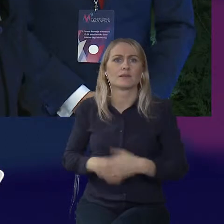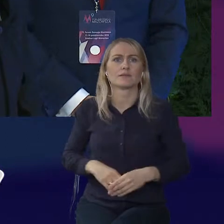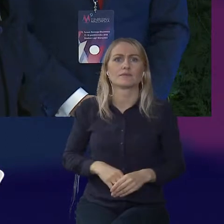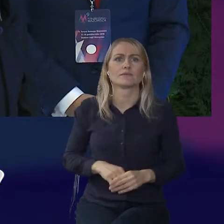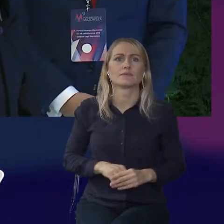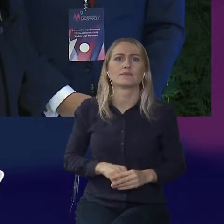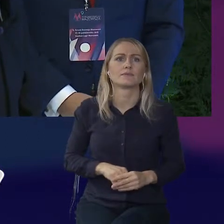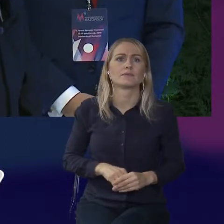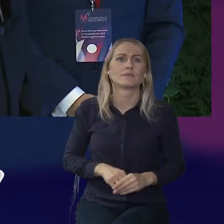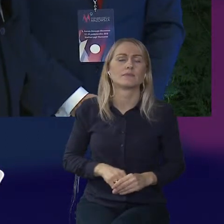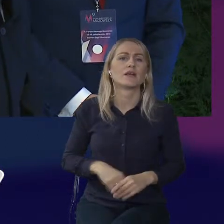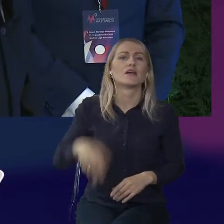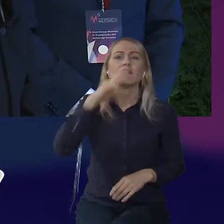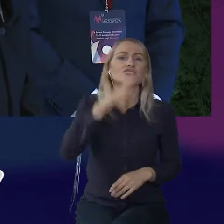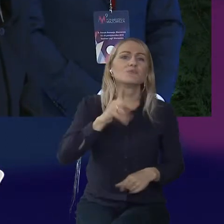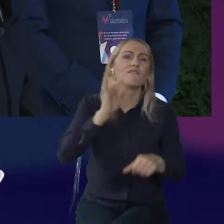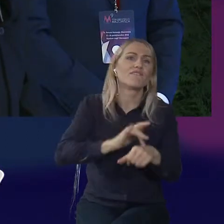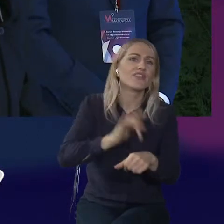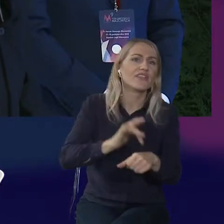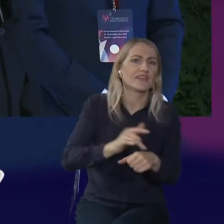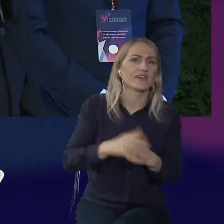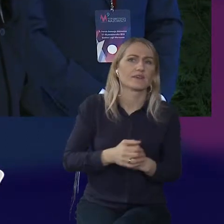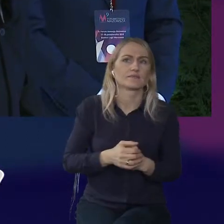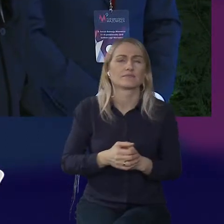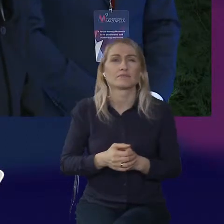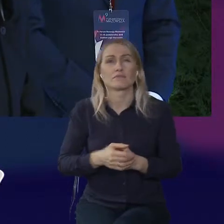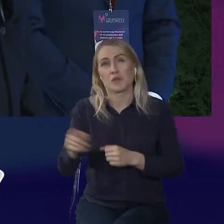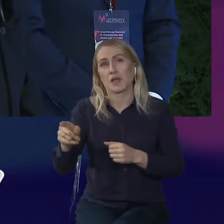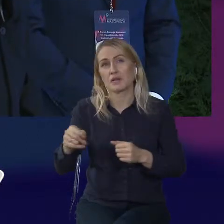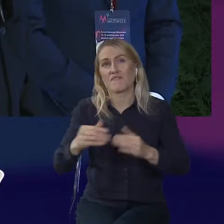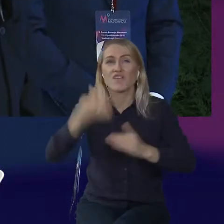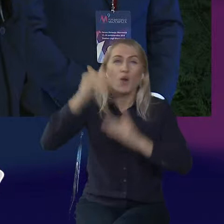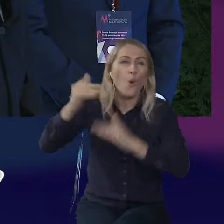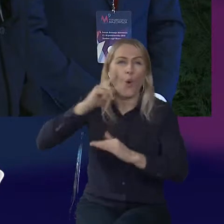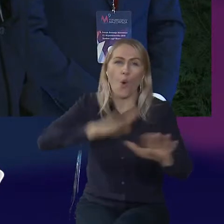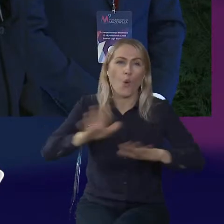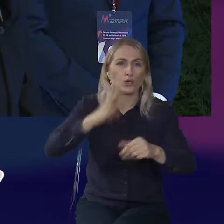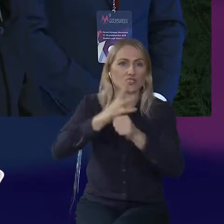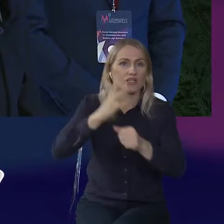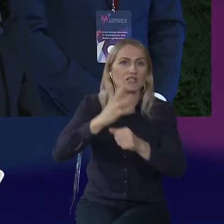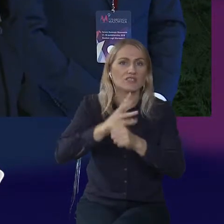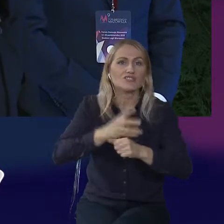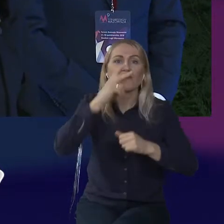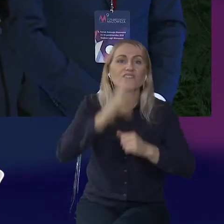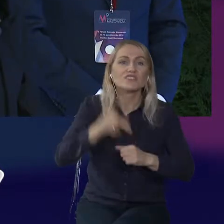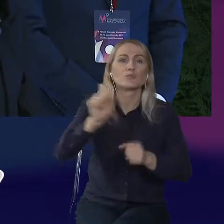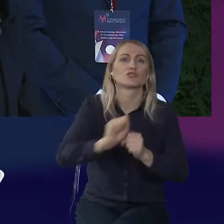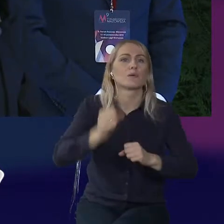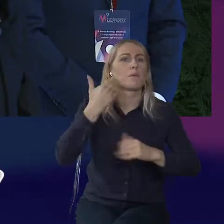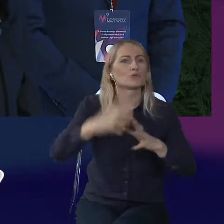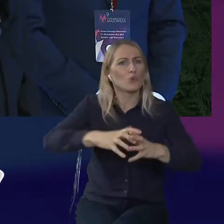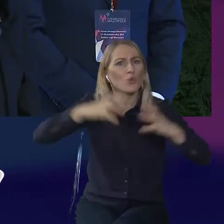wyniki skal, których jest około 40, no jest to bardzo, bardzo duża i bardzo